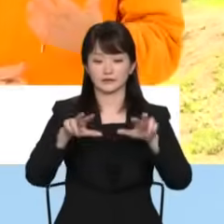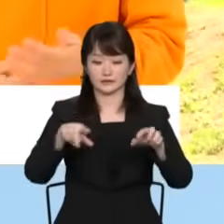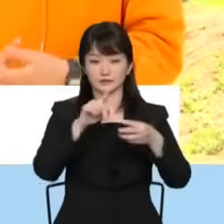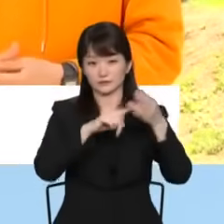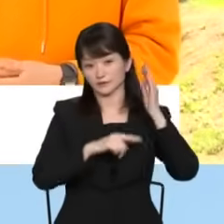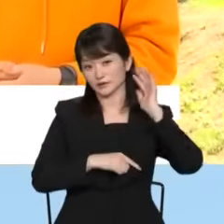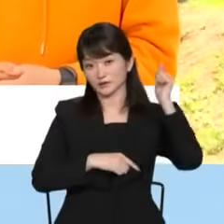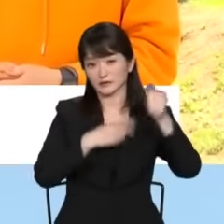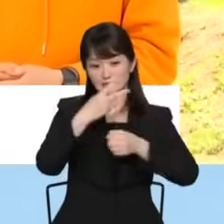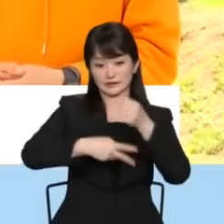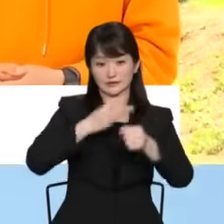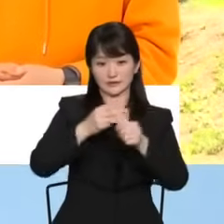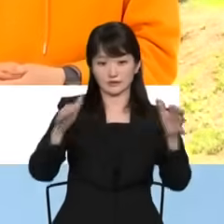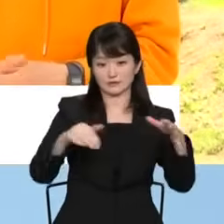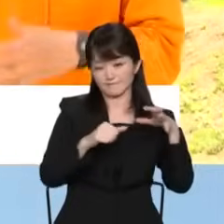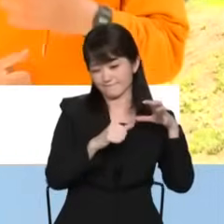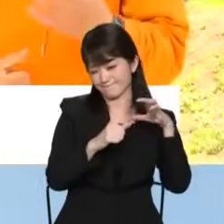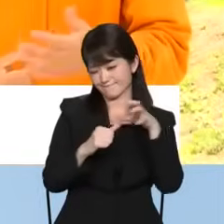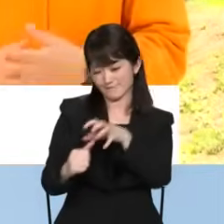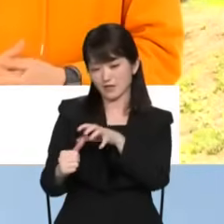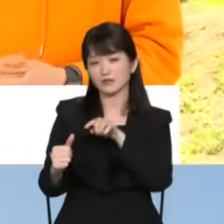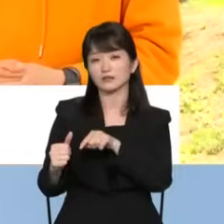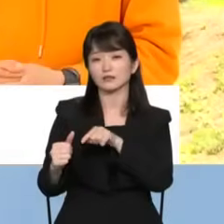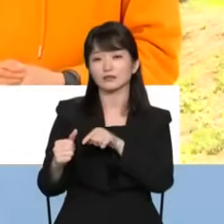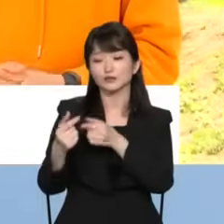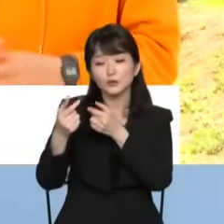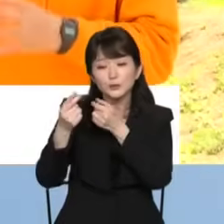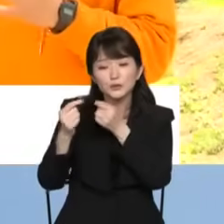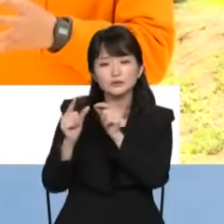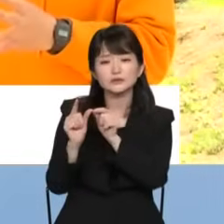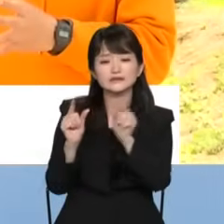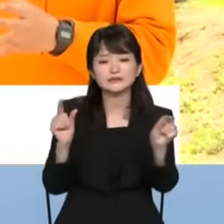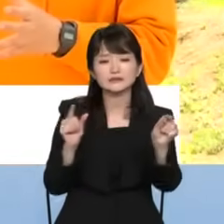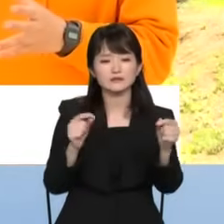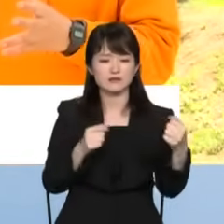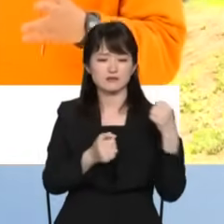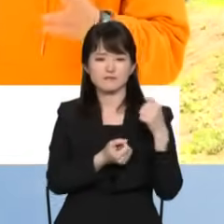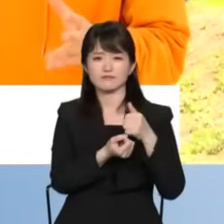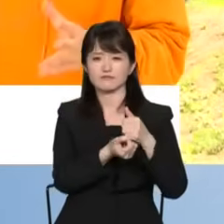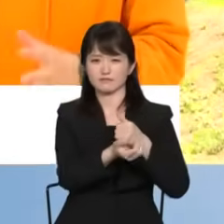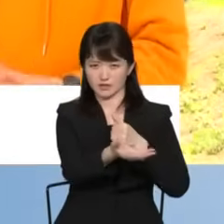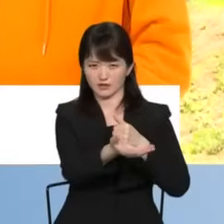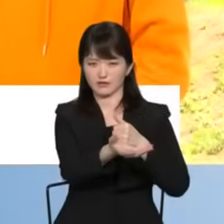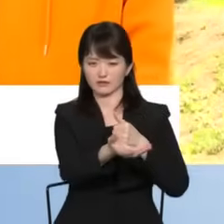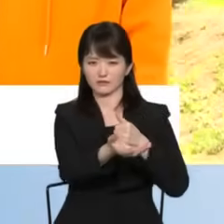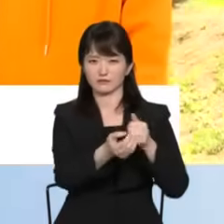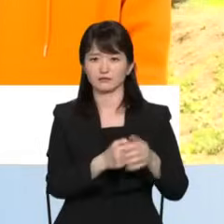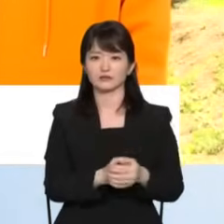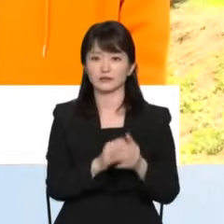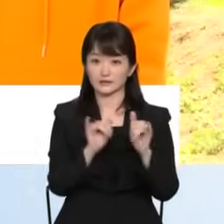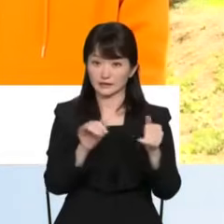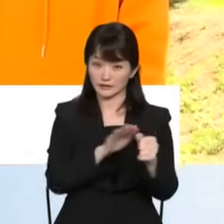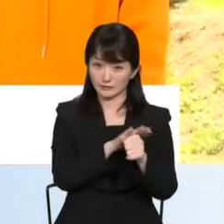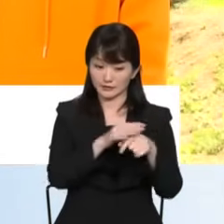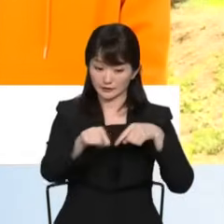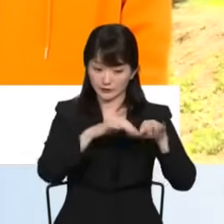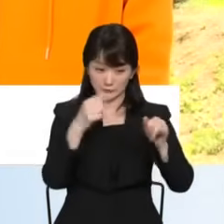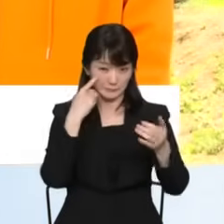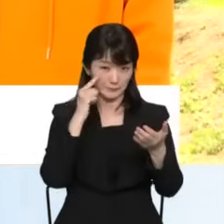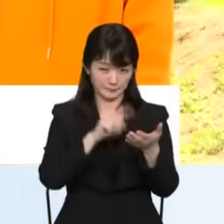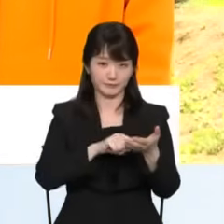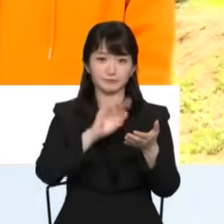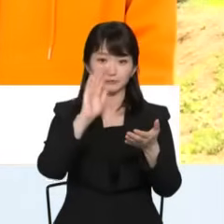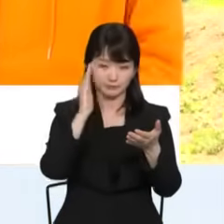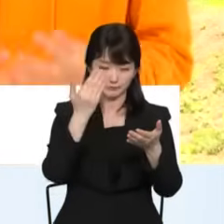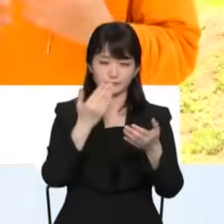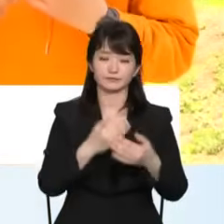지난 2년 동안 박해했던 하지만 굉장히 보수 일각에서는 영향력이 있고 또 사랑받는 정치인들을 발굴하셔야 된다